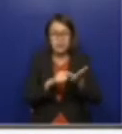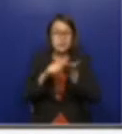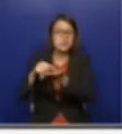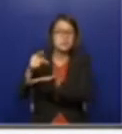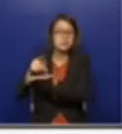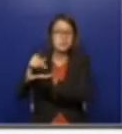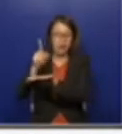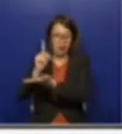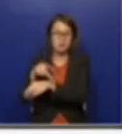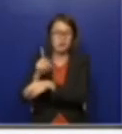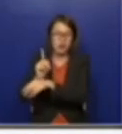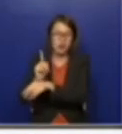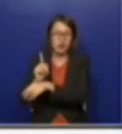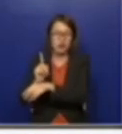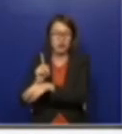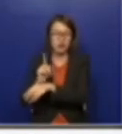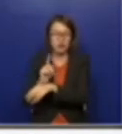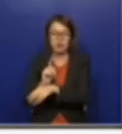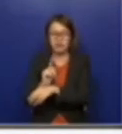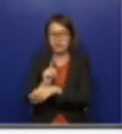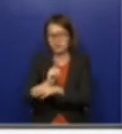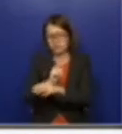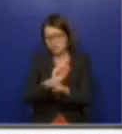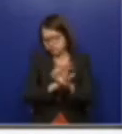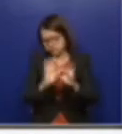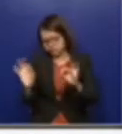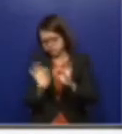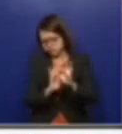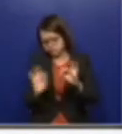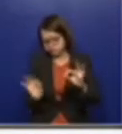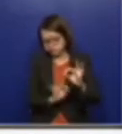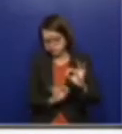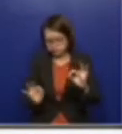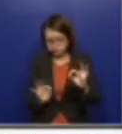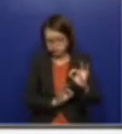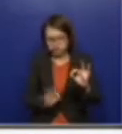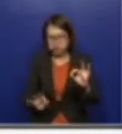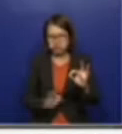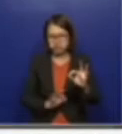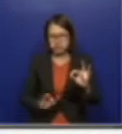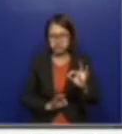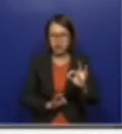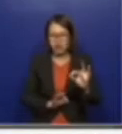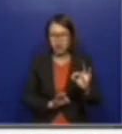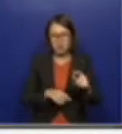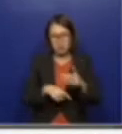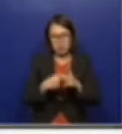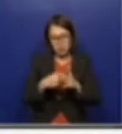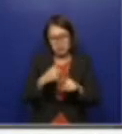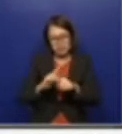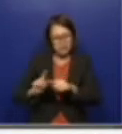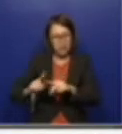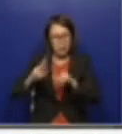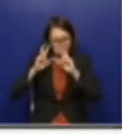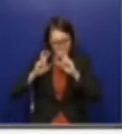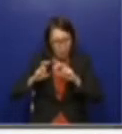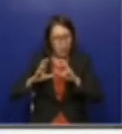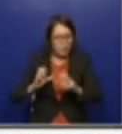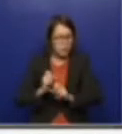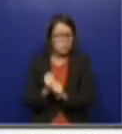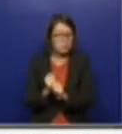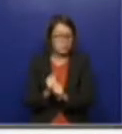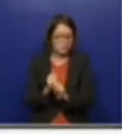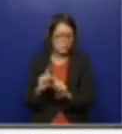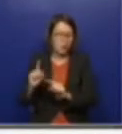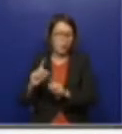ครับพร้อมรายละเอียดที่เขียนบันทึกร่างพระราชบัญญัติบันทึกหลักการบันทึกเหตุผลบันทึกวิเคราะห์สรุปสาระสำคัญ